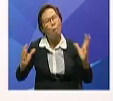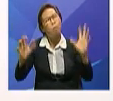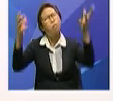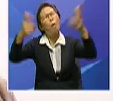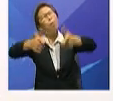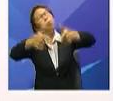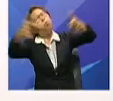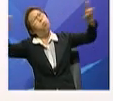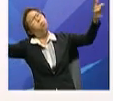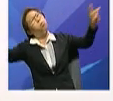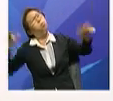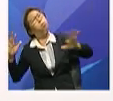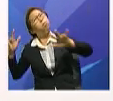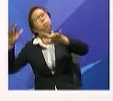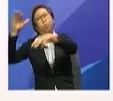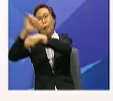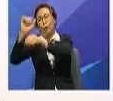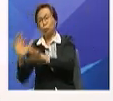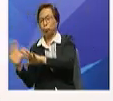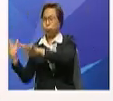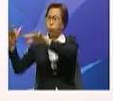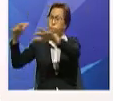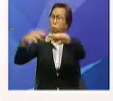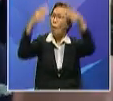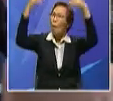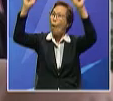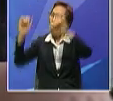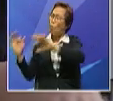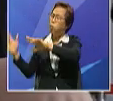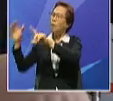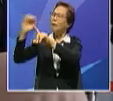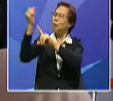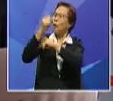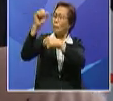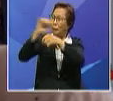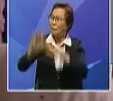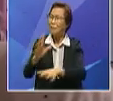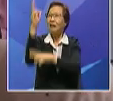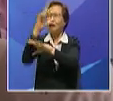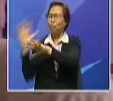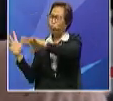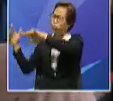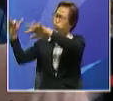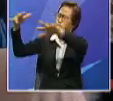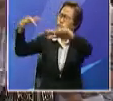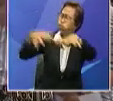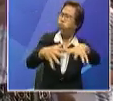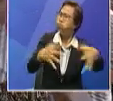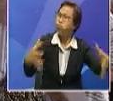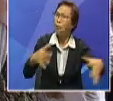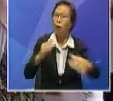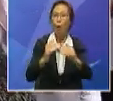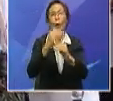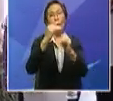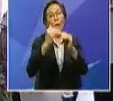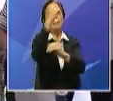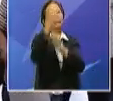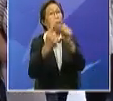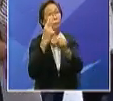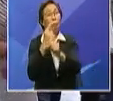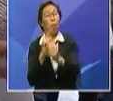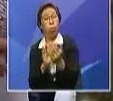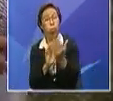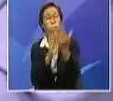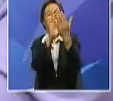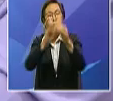dengan kehadiran wakil pekerja majikan kesatuan sekerja dan kerajaan lebih tahun kita berdepan